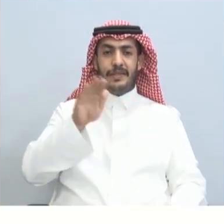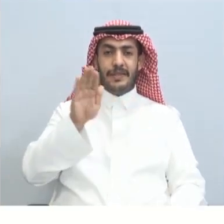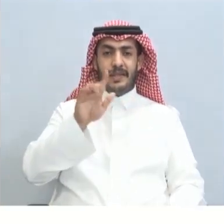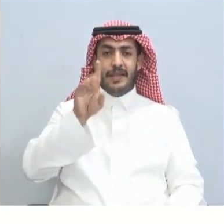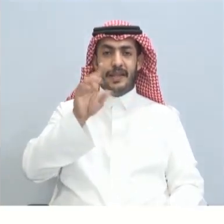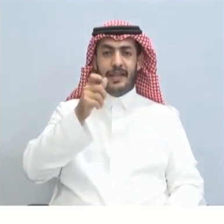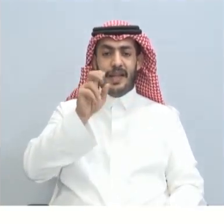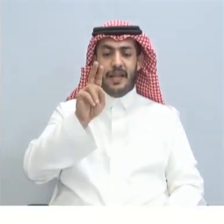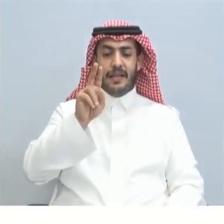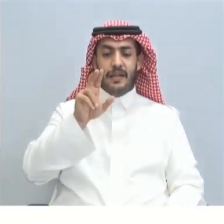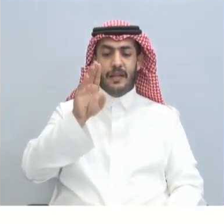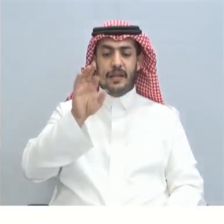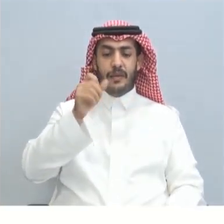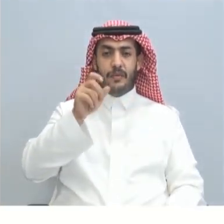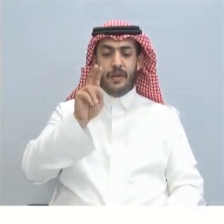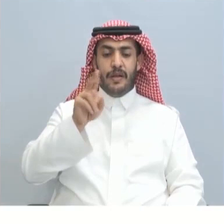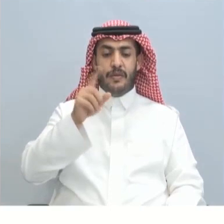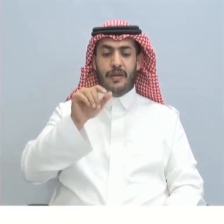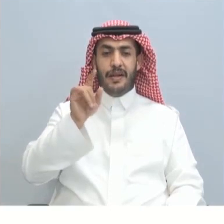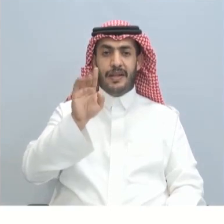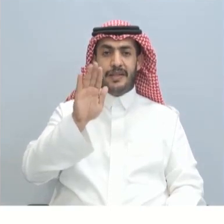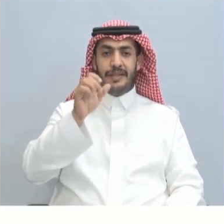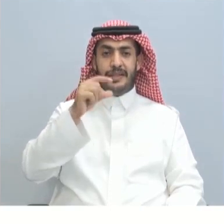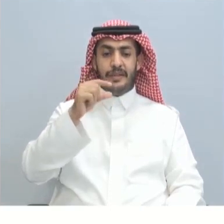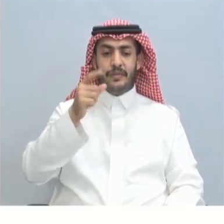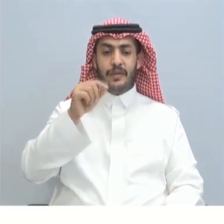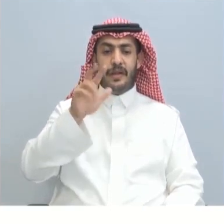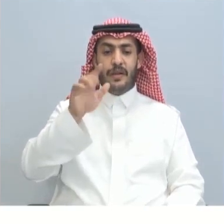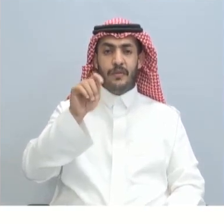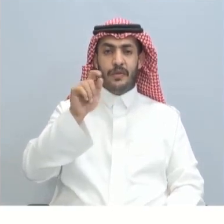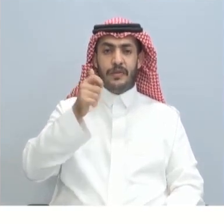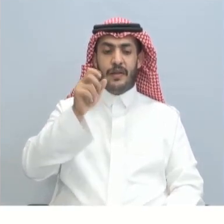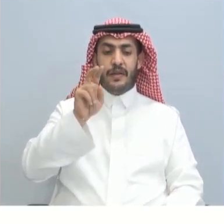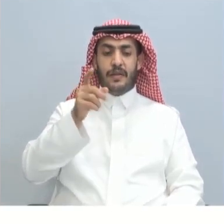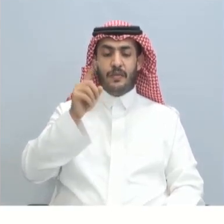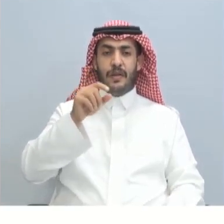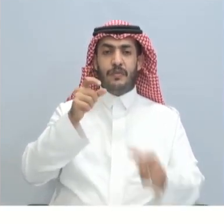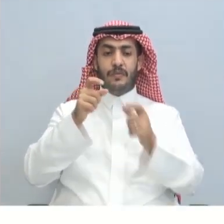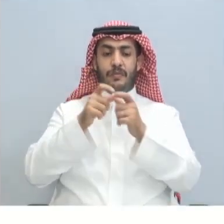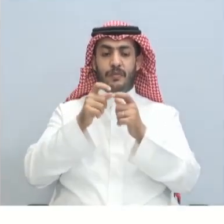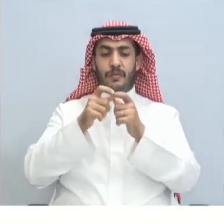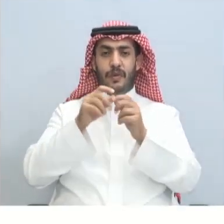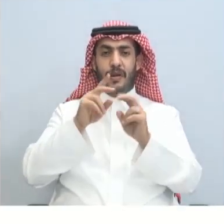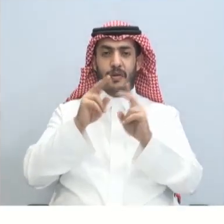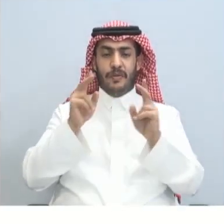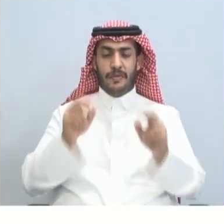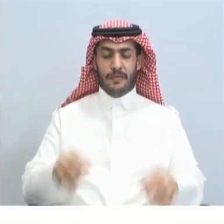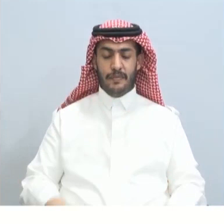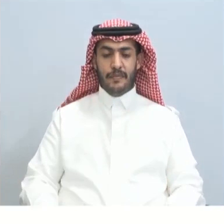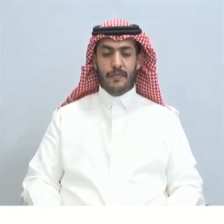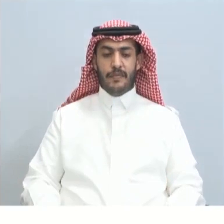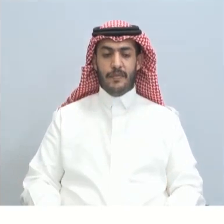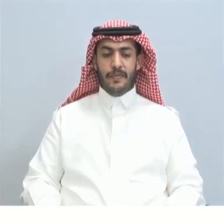السيليكات والكربونات والاكاسيد والفوسفور وكذلك لدينا المجموعات